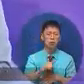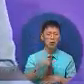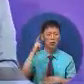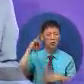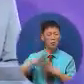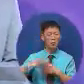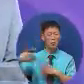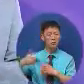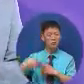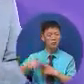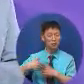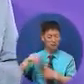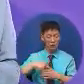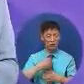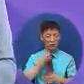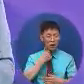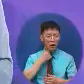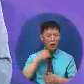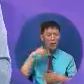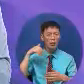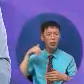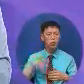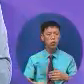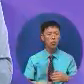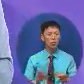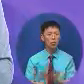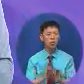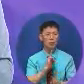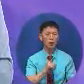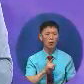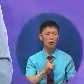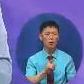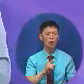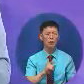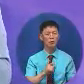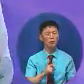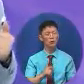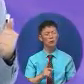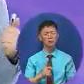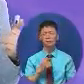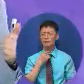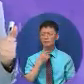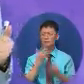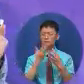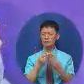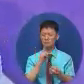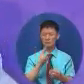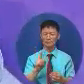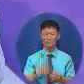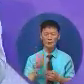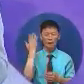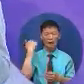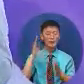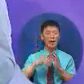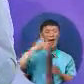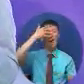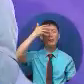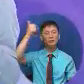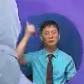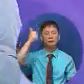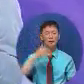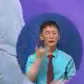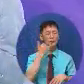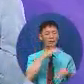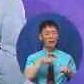보상이 내재 동기를 떨어뜨린다는 이야기예요. 이런 에피소드가 있어요. 옛날에 할아버지가